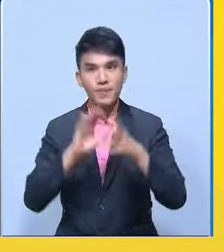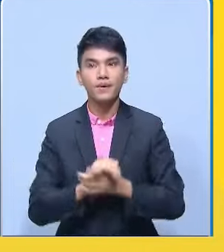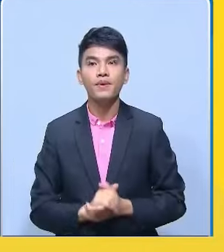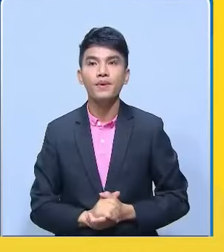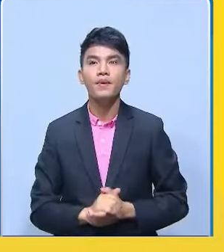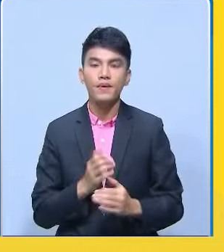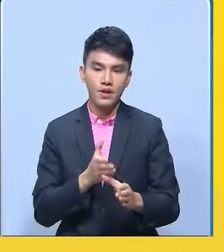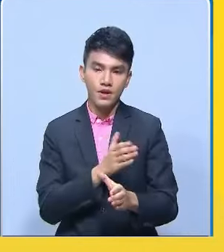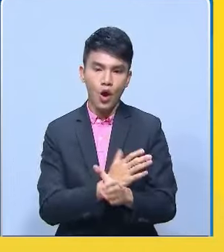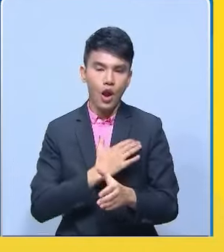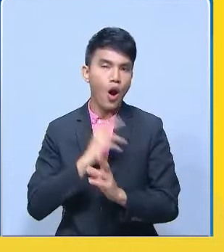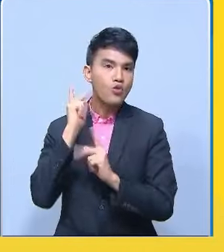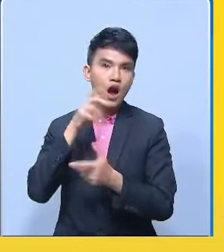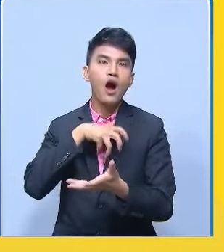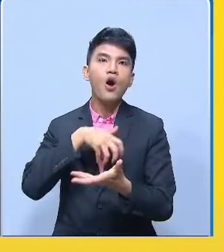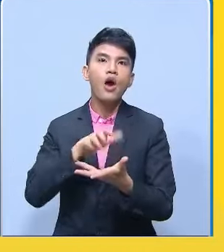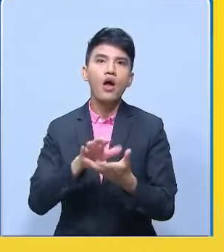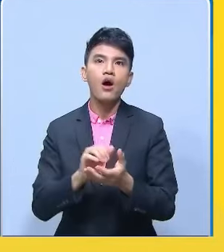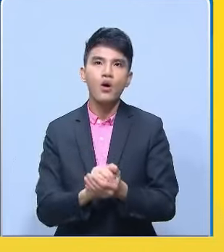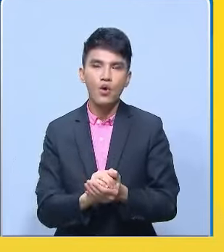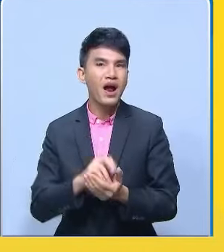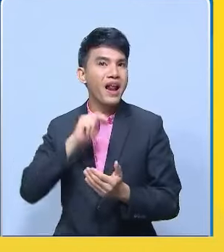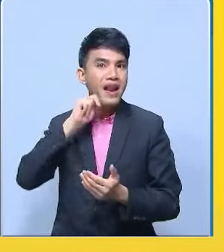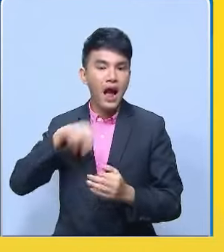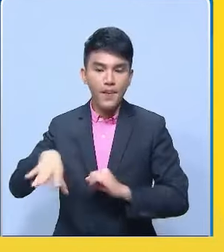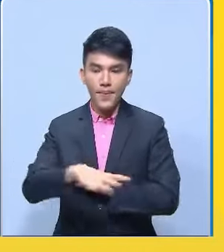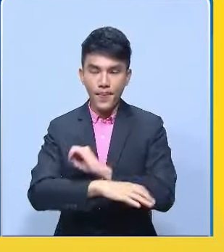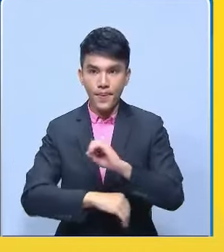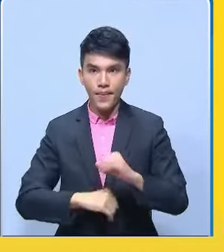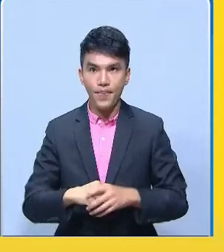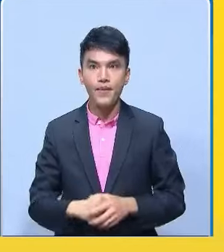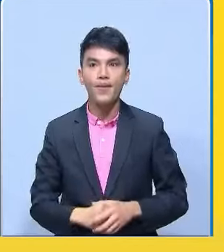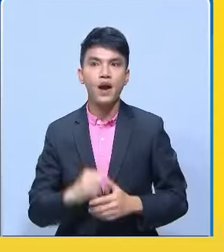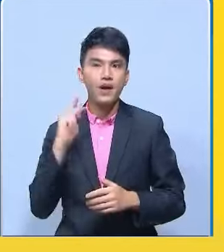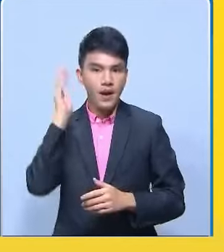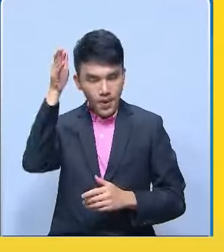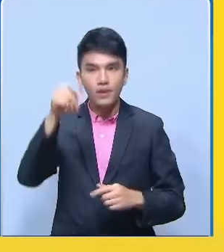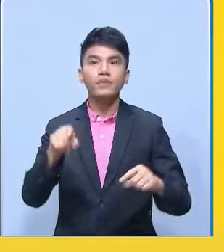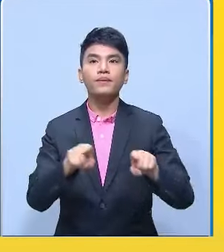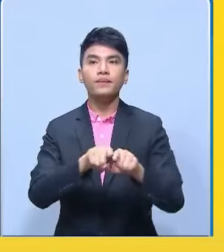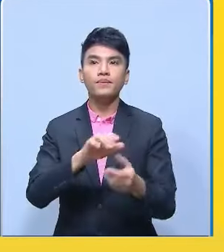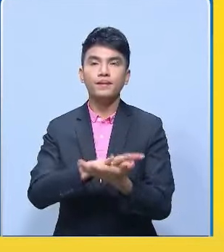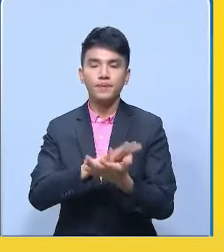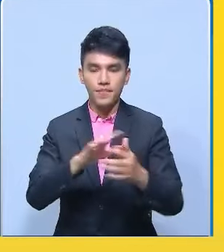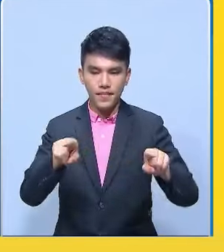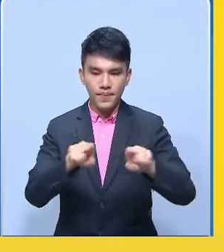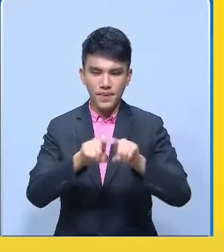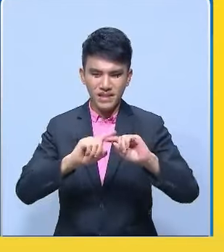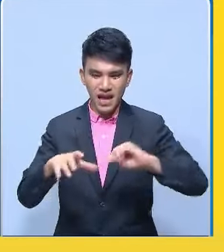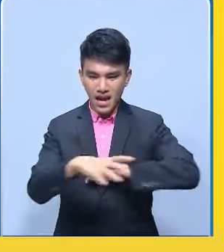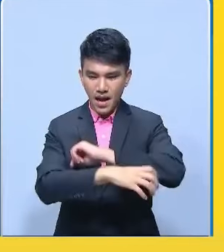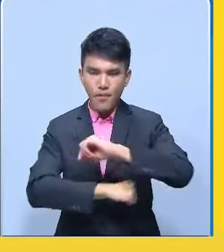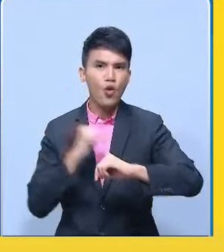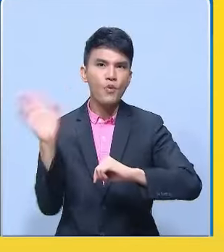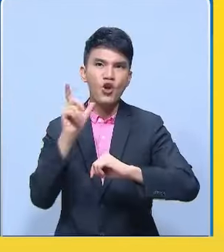คุณผู้ชมครับก่อนที่เราเคยนำเสนอข่าวคนร้ายไปขโมยก๊อกน้ำในโรงเรียนใช่ไหมครับเหตุการณ์ต่อไปนี้ก็เกิดขึ้นในโรงเรียนเหมือนกันแต่ไม่ได้มาขโมยก๊อกน้ำ